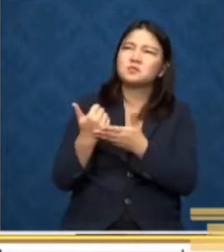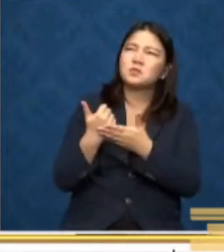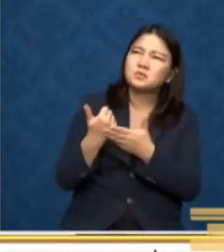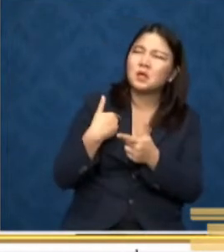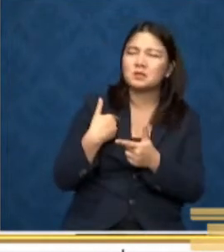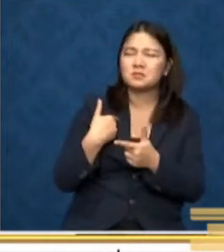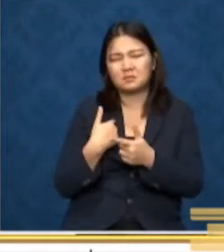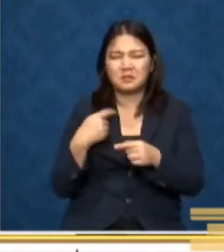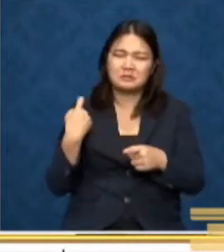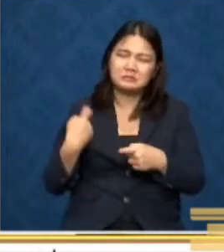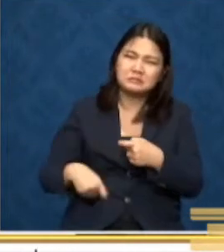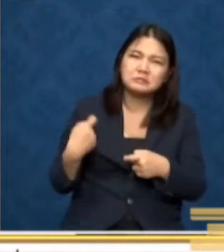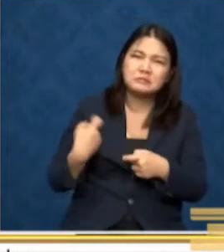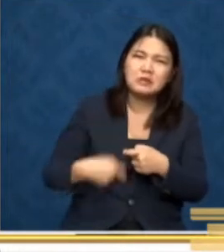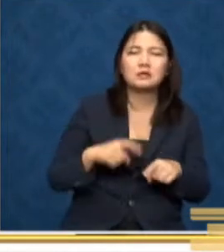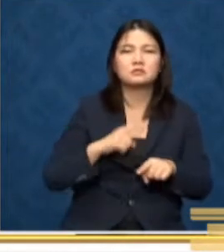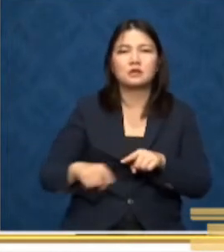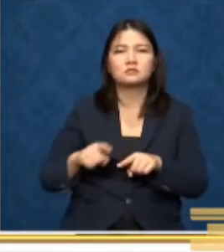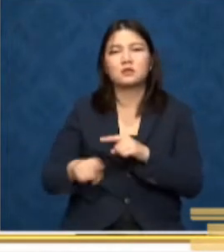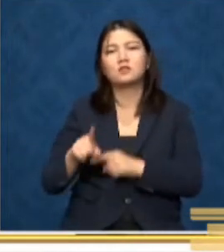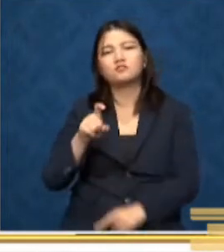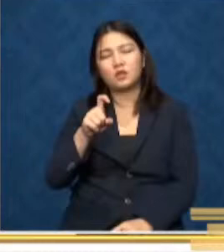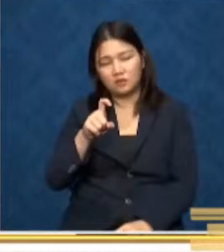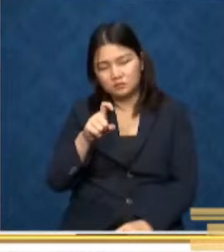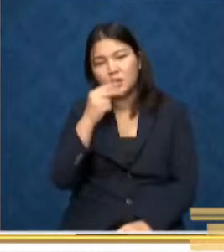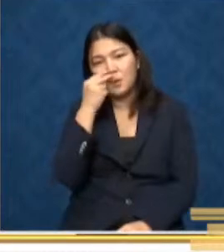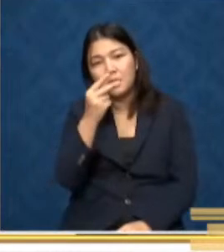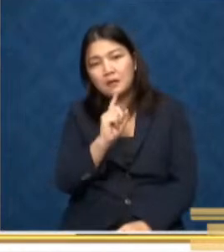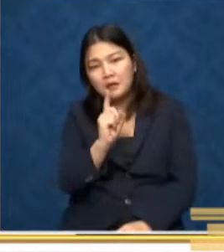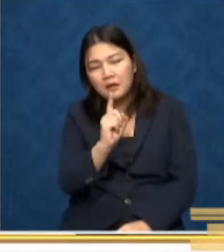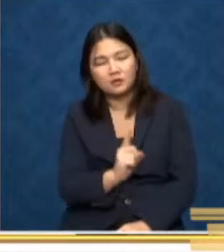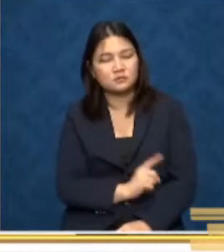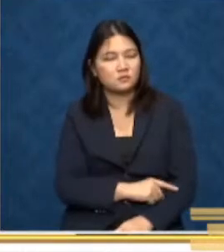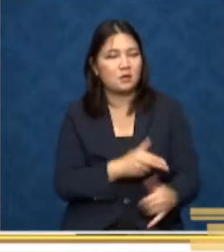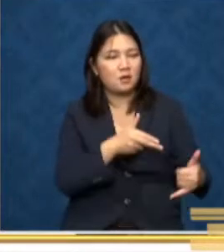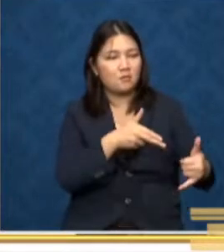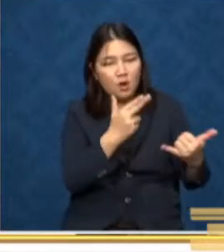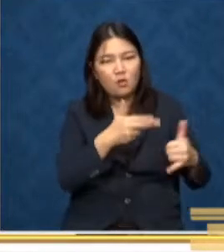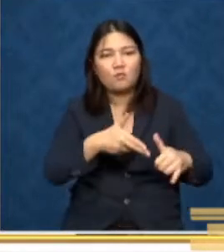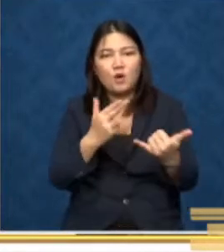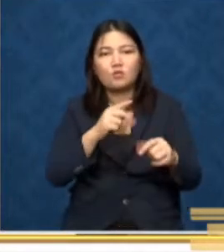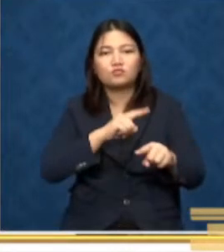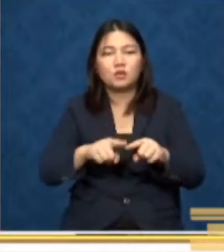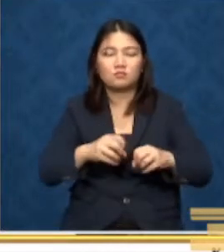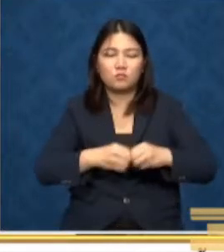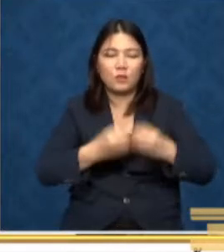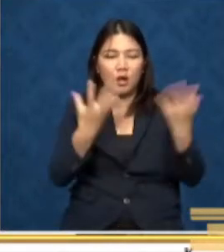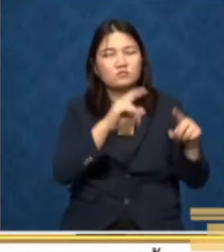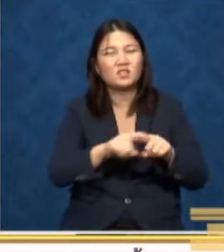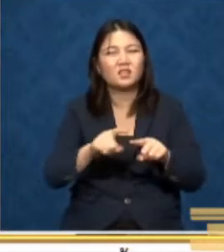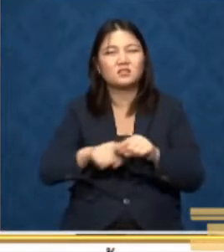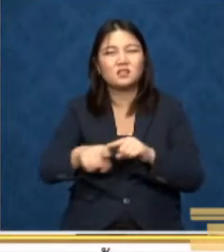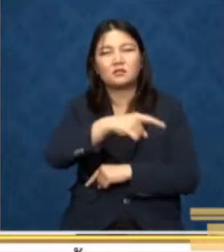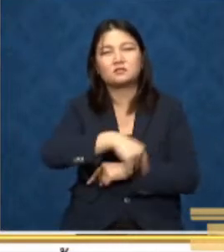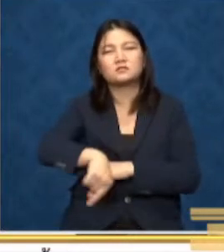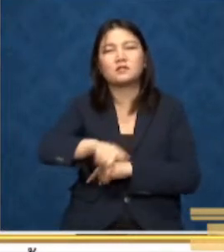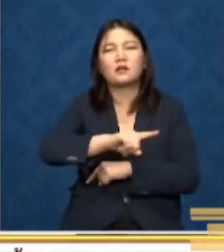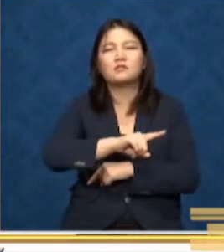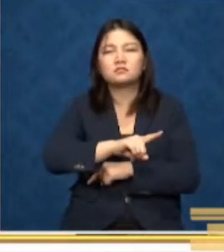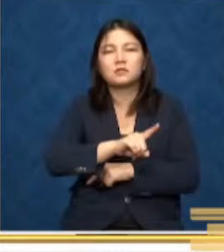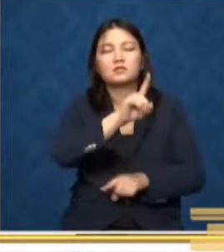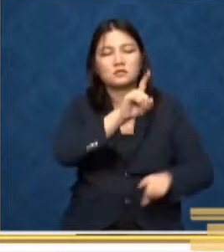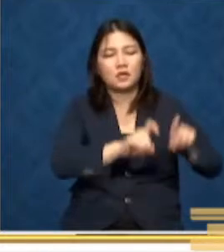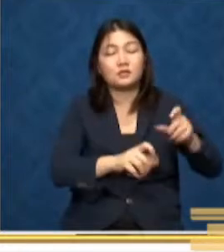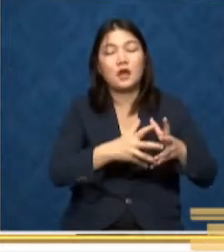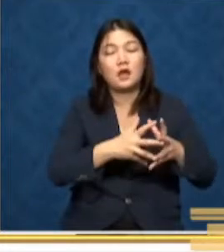ราสิ้นสูญสิ้นชีวิตของประชาชนไปร่วมหมื่นคนงบประมาณเกือบล้านบาทท่านประธ